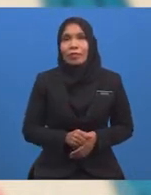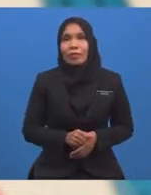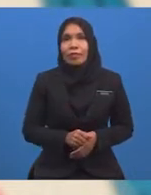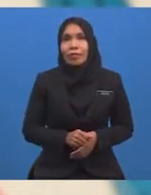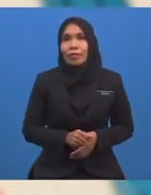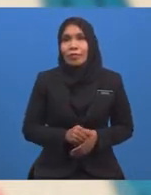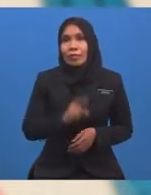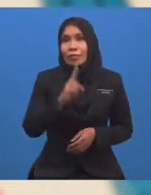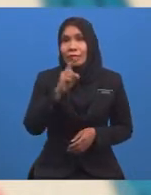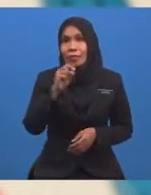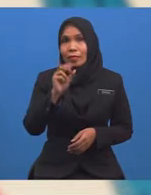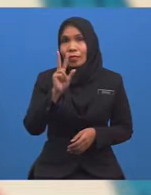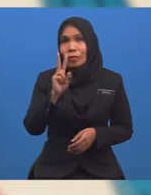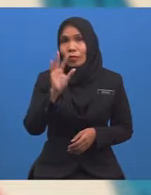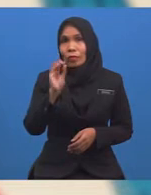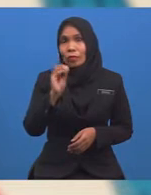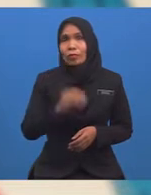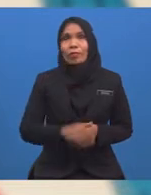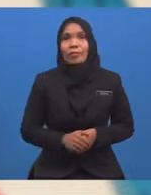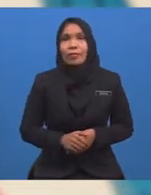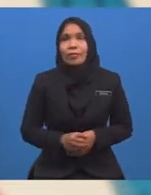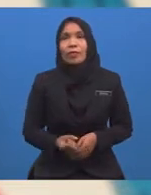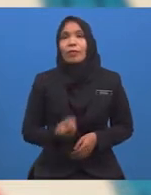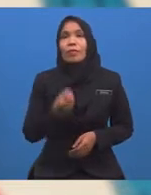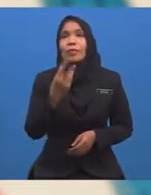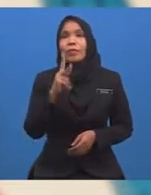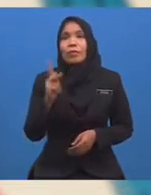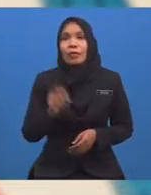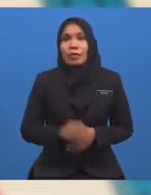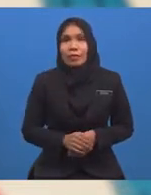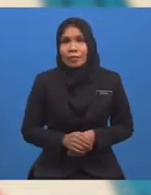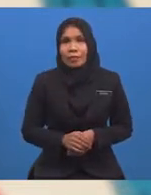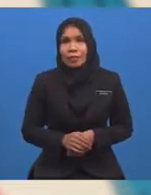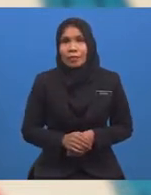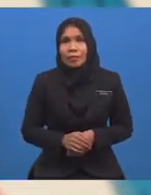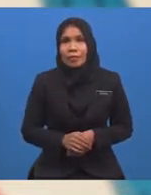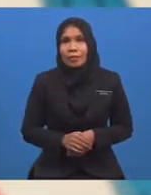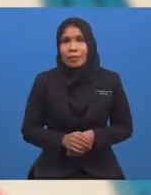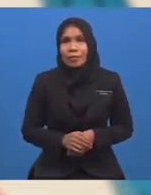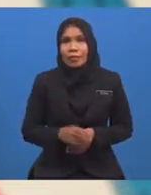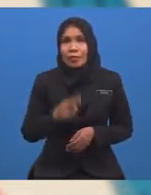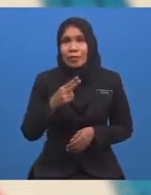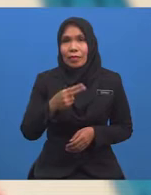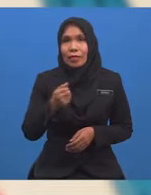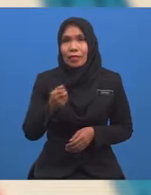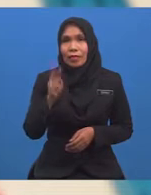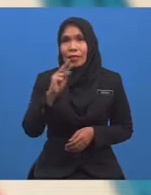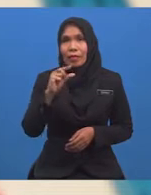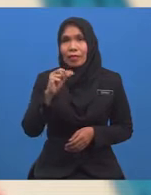Berapakah harga bagi 7 batang pensil yang sama